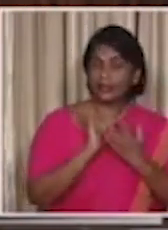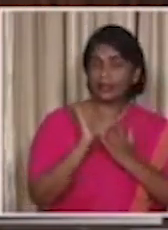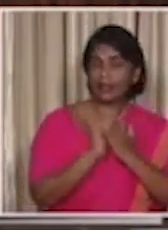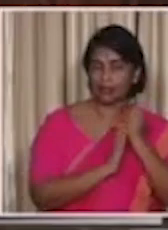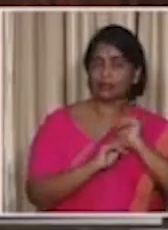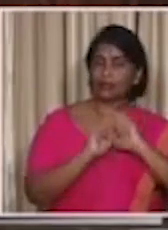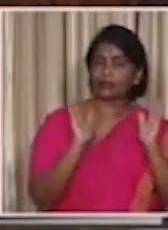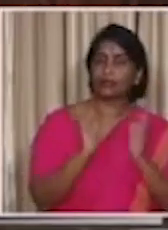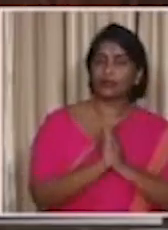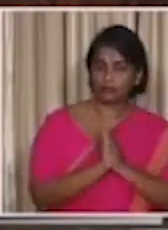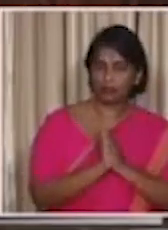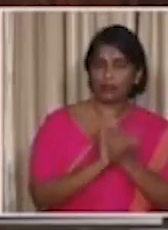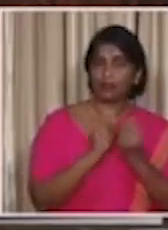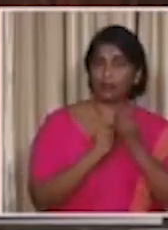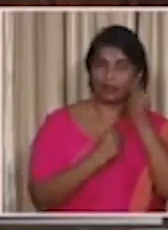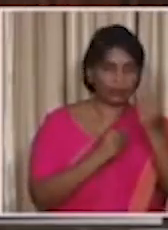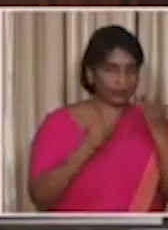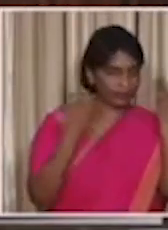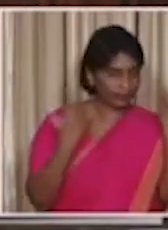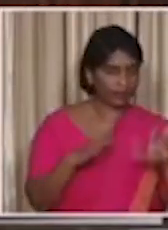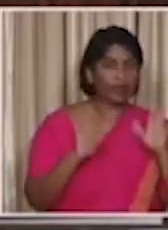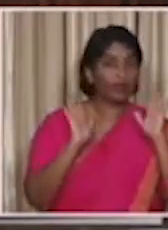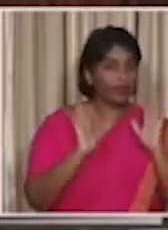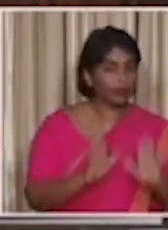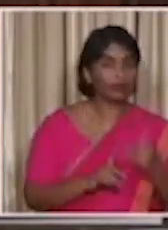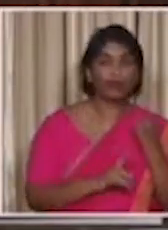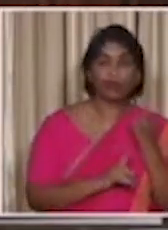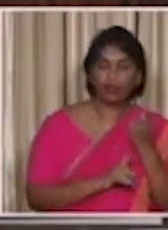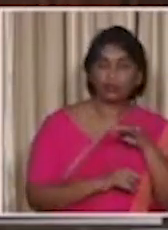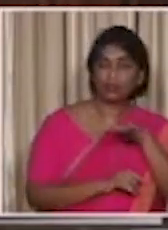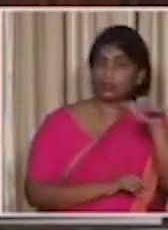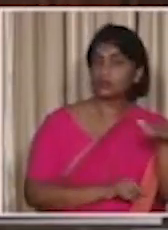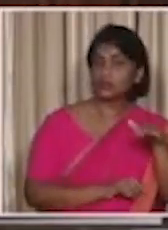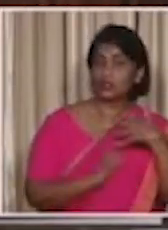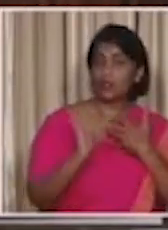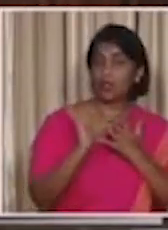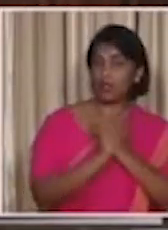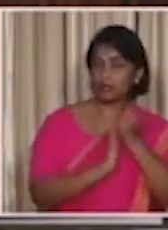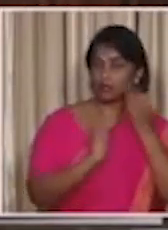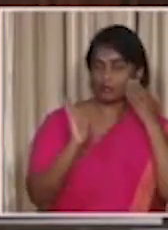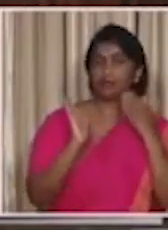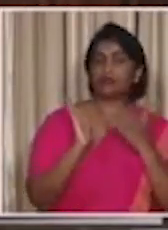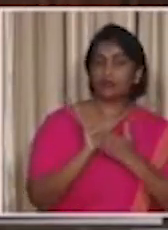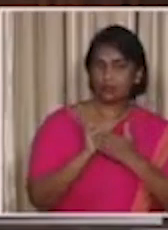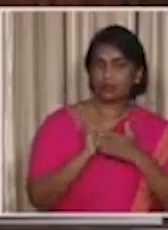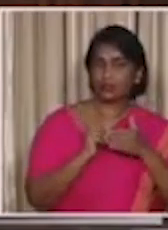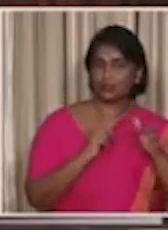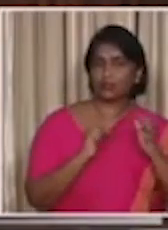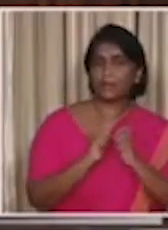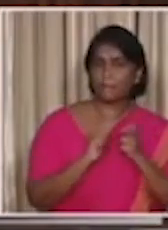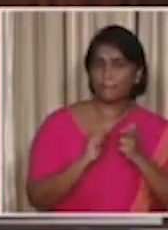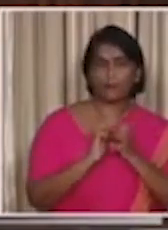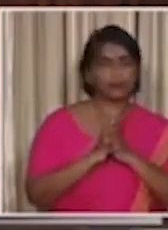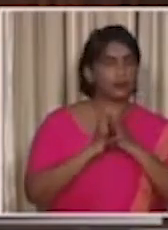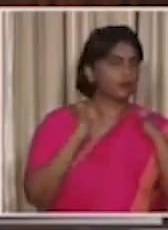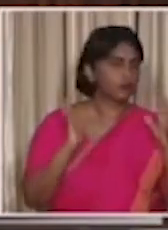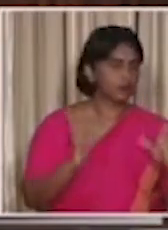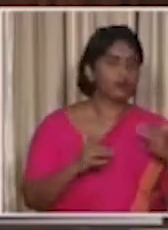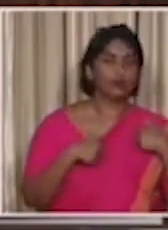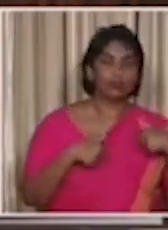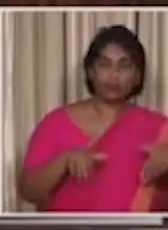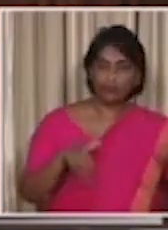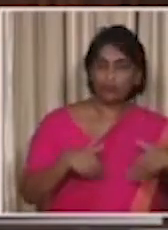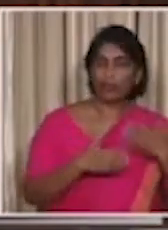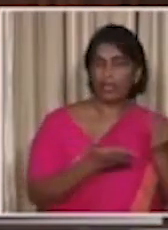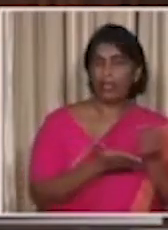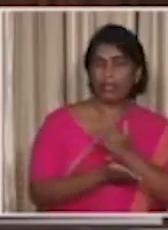සියල්ල අප ලබා දී තිබෙනවා. නමුත් ආර්ථික හා සමාජීය අයිතීන් සම්බන්ධයෙන් පවතින ගැටලු ගණනාවක් තවමත්